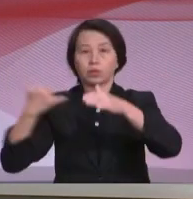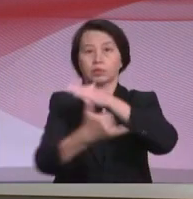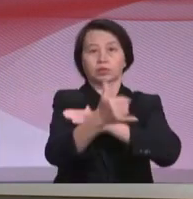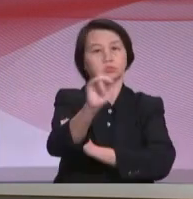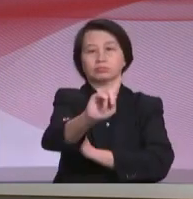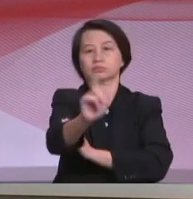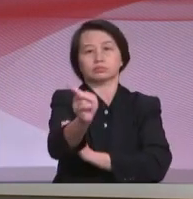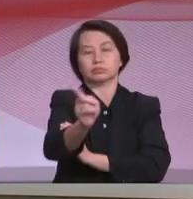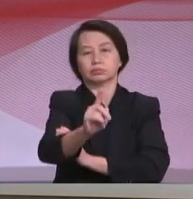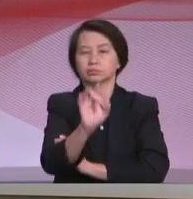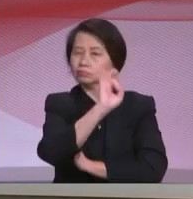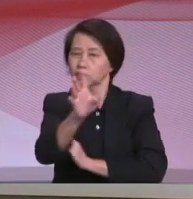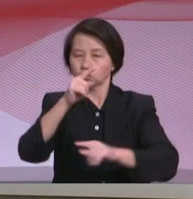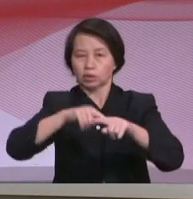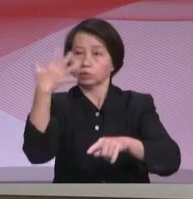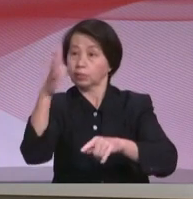pada satu-satu masa.